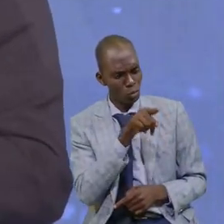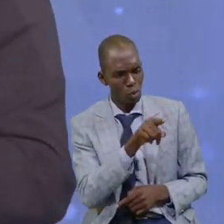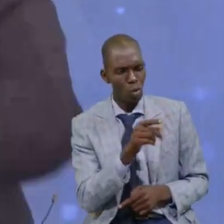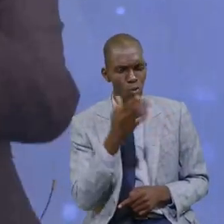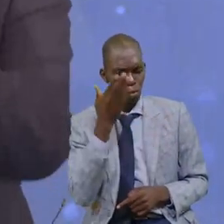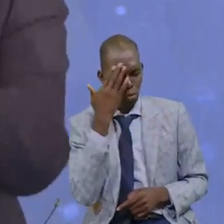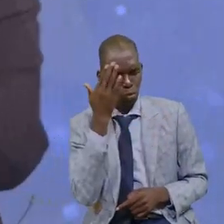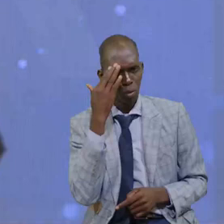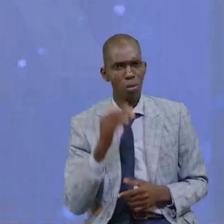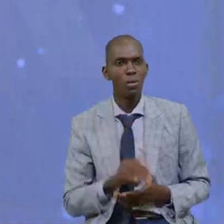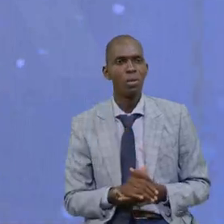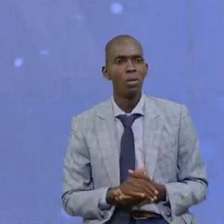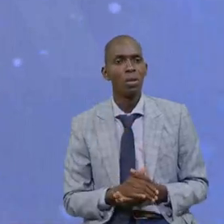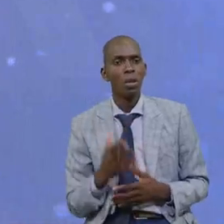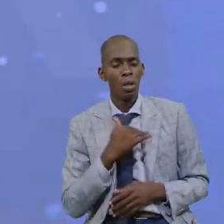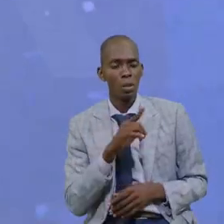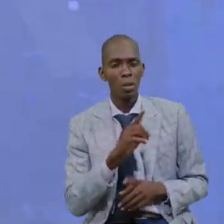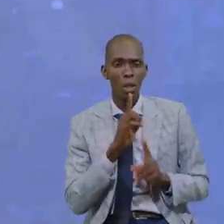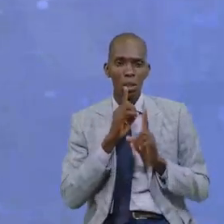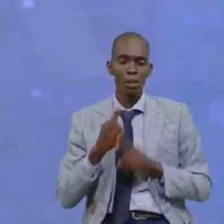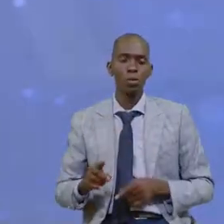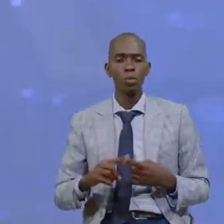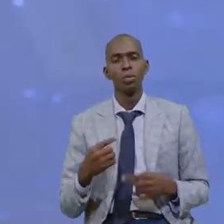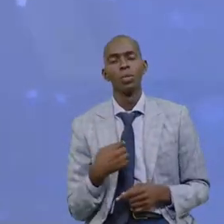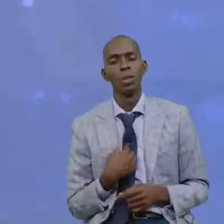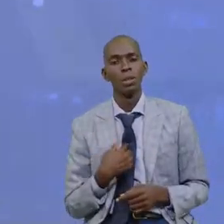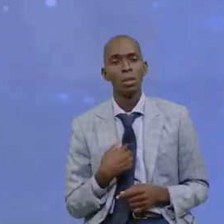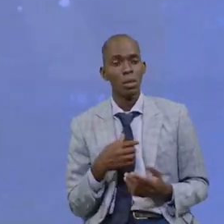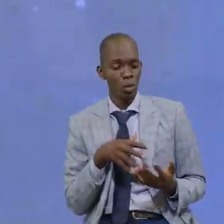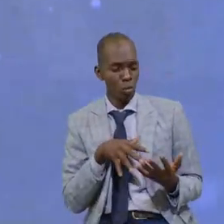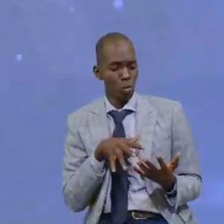mon Seigneur, tu le sais. Et il me dit,